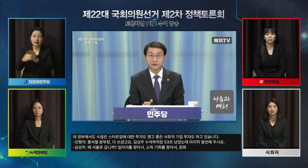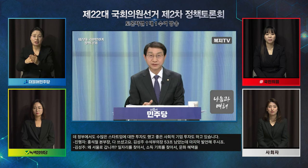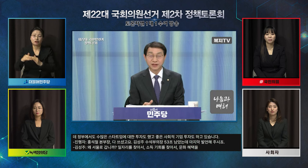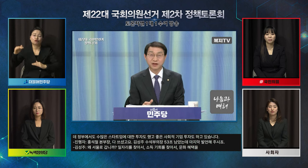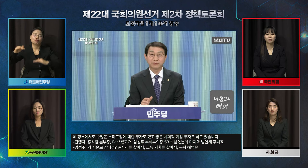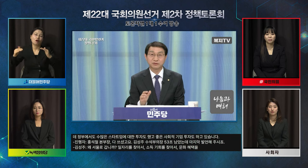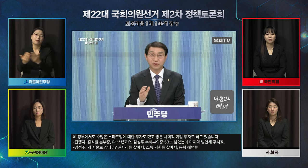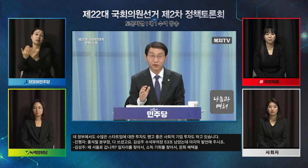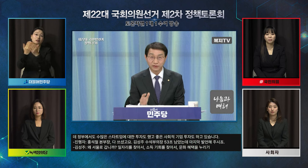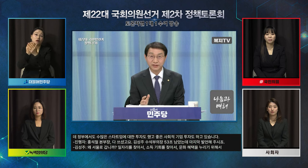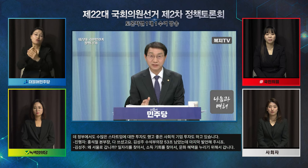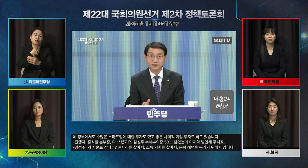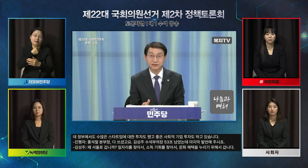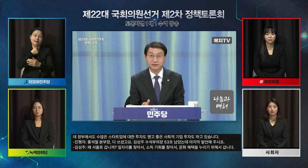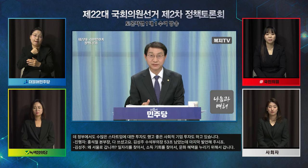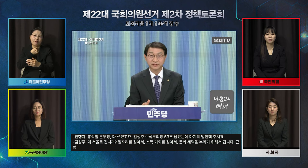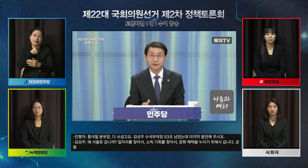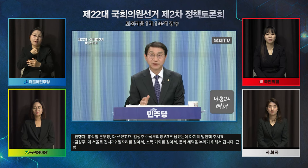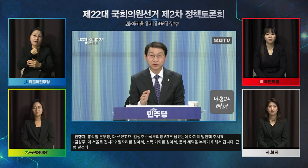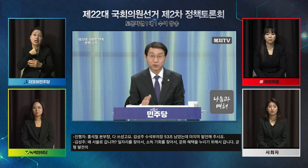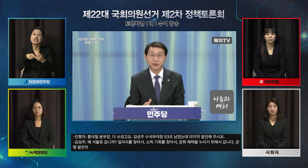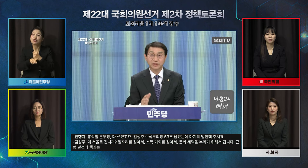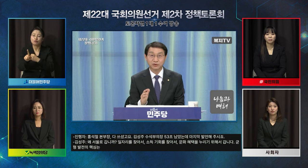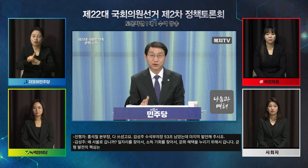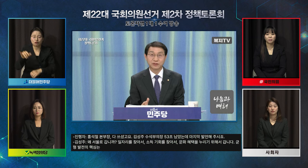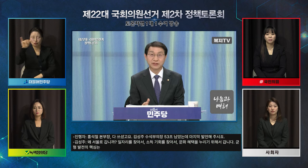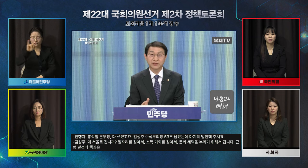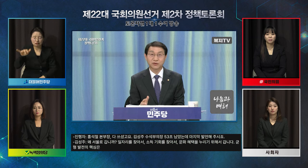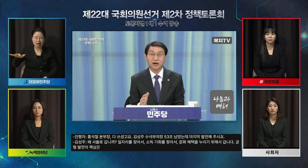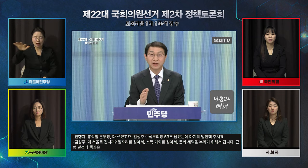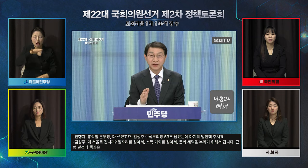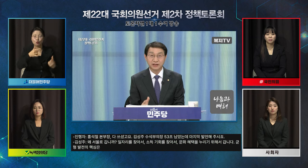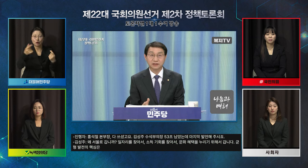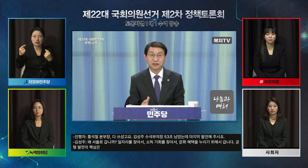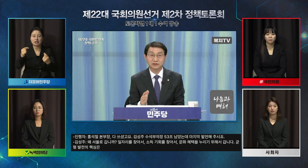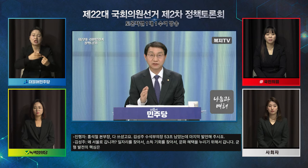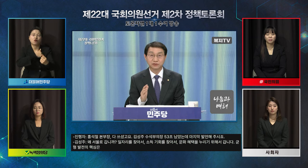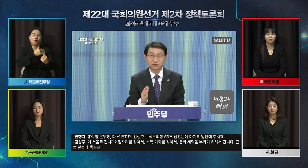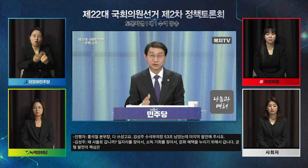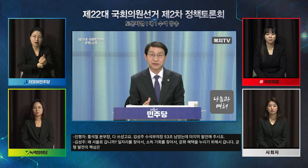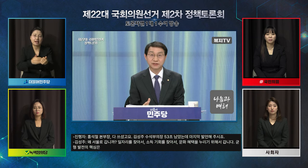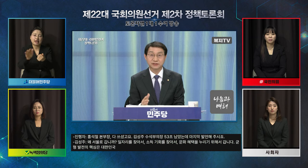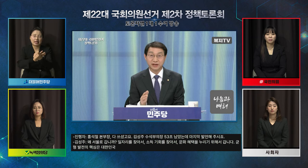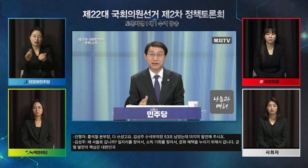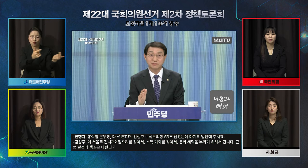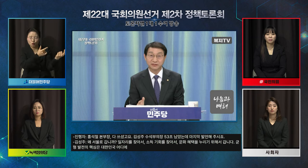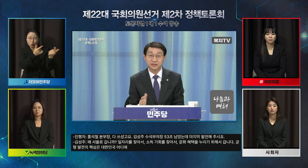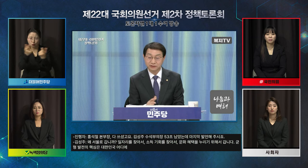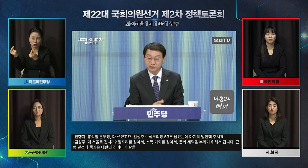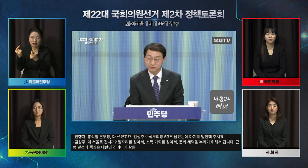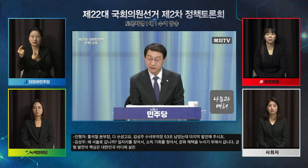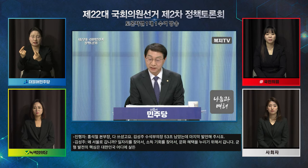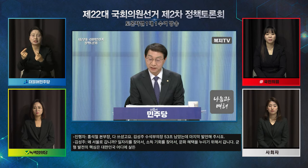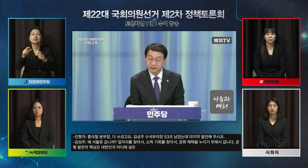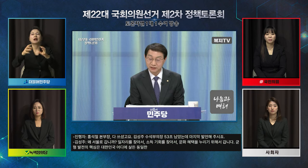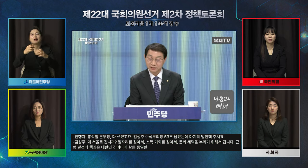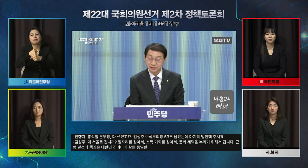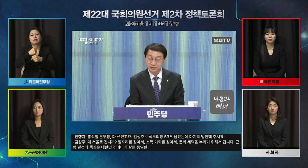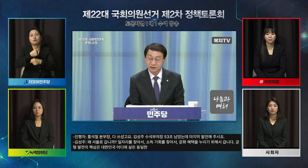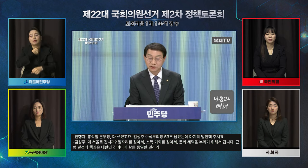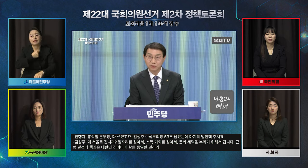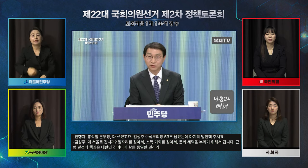핵심은 대한민국 어디에 살던 동일한 권리와 혜택을 누리는 나라를 만든지 아는 것입니다.